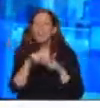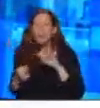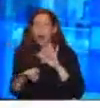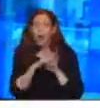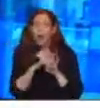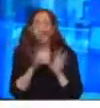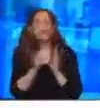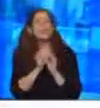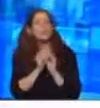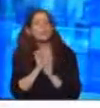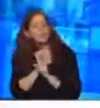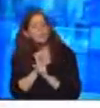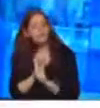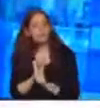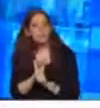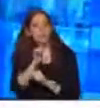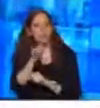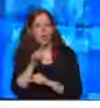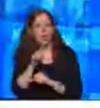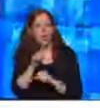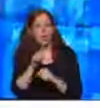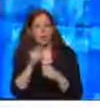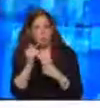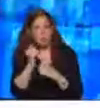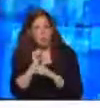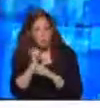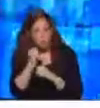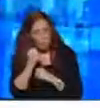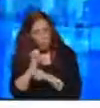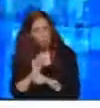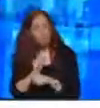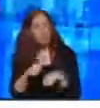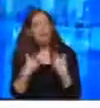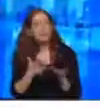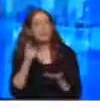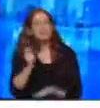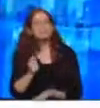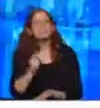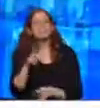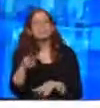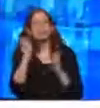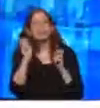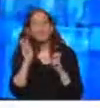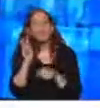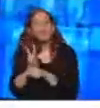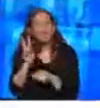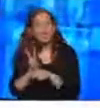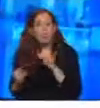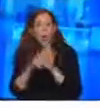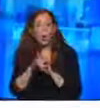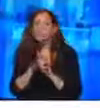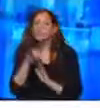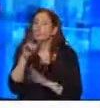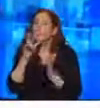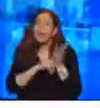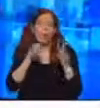עם תגבורת של פסקת ההתגברות שתעניק למעשה לכנסת אפשרות לשריין חוק שבג"ץ לא יכול